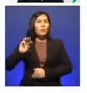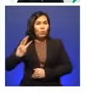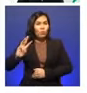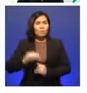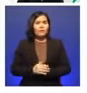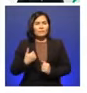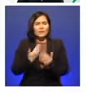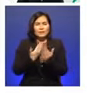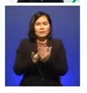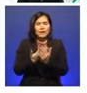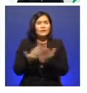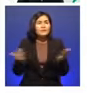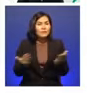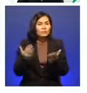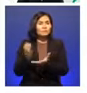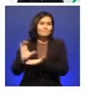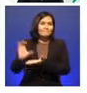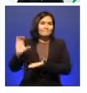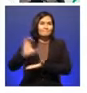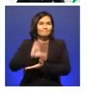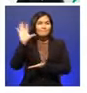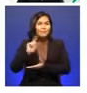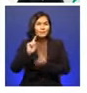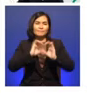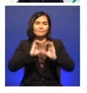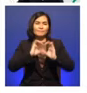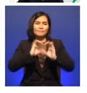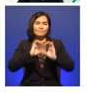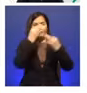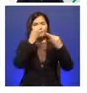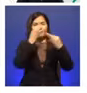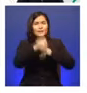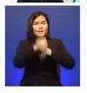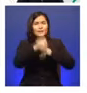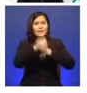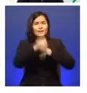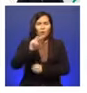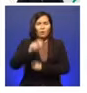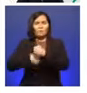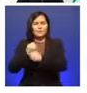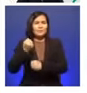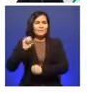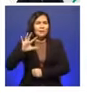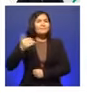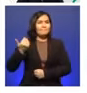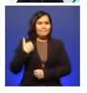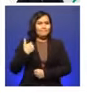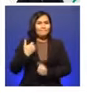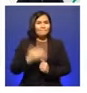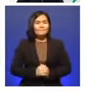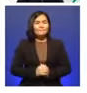าใช้จ่ายจากภาครัฐนะฮะอันนี้ถือว่ามีนโยบายเรียนฟรี12ปีนโยบายเรียนฟรี15ปีต่างๆที่ผ่านมาก็